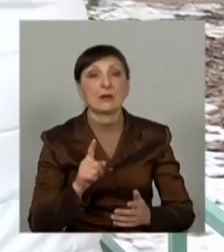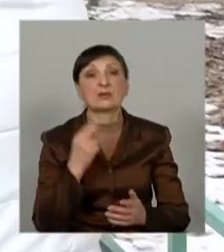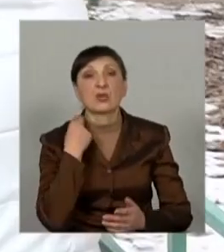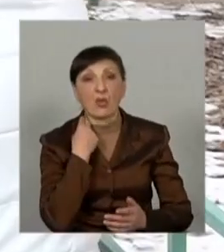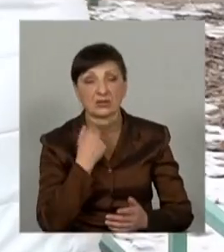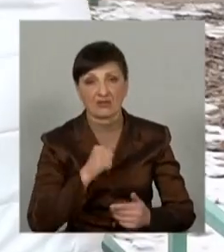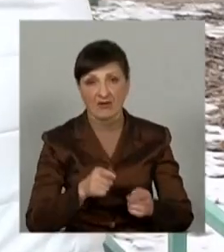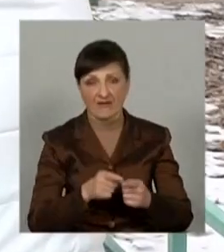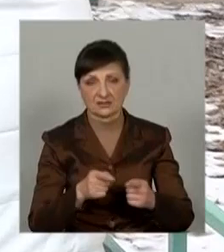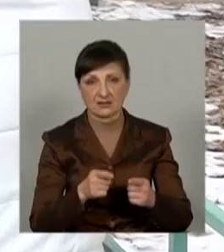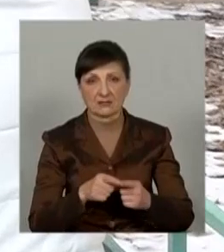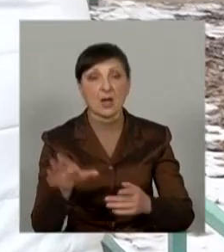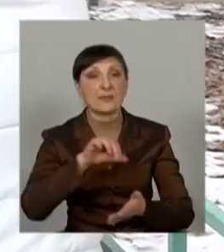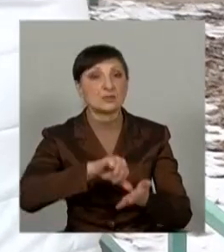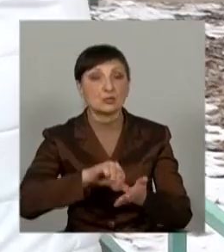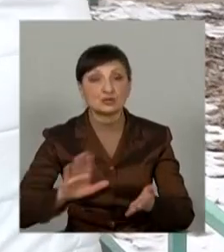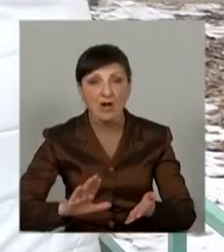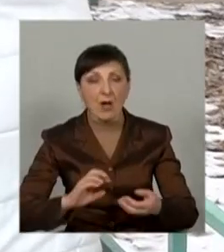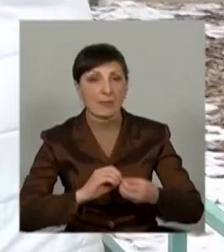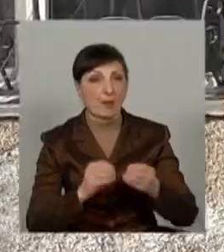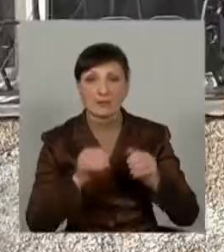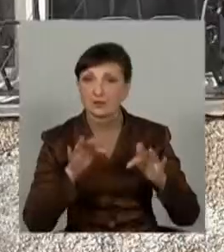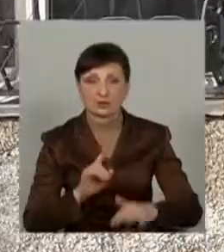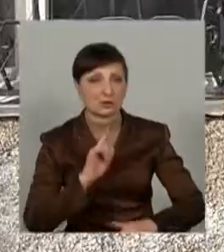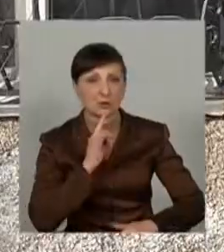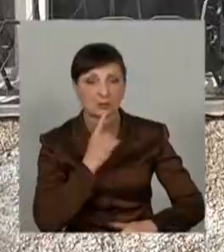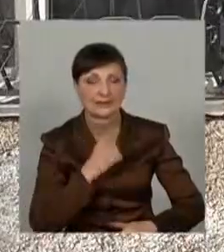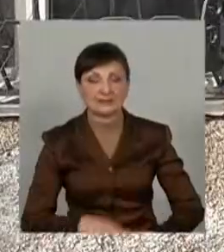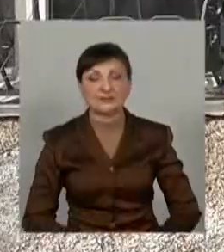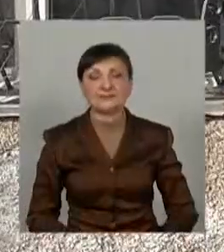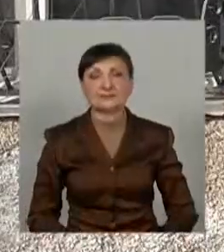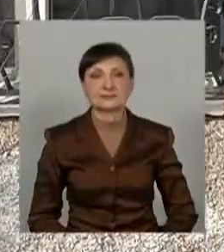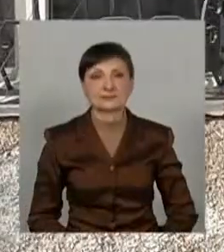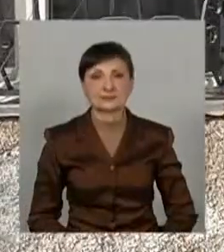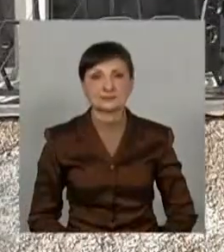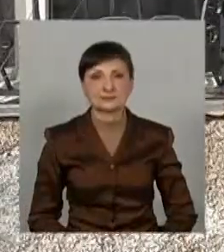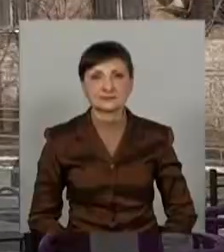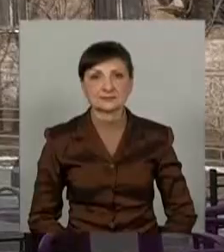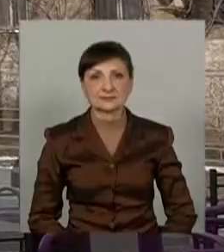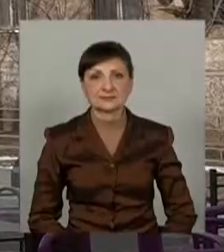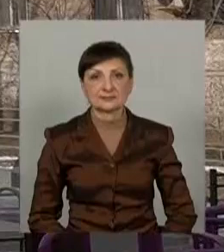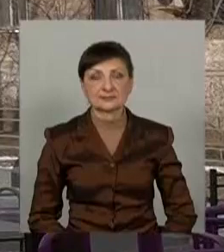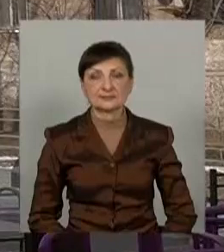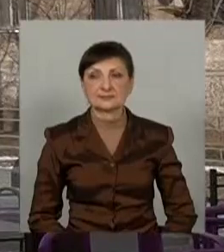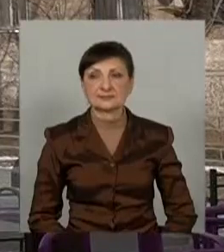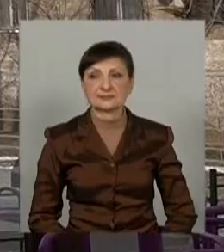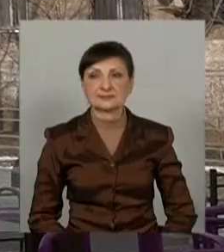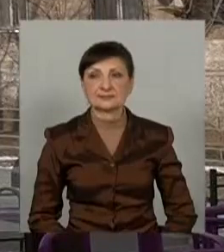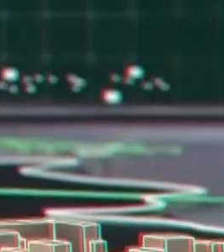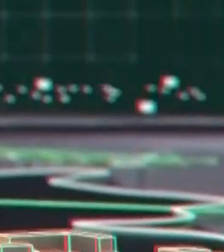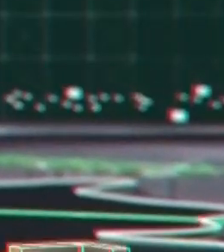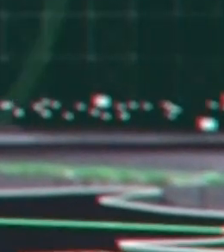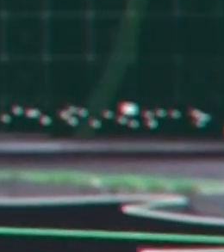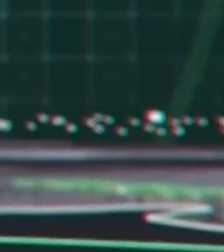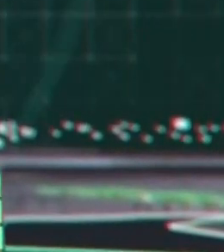и квартиранты. Без их участия проблему не решить. Дамир Анитов, Медет Саматулла, телеканал Алматы, Алматинская